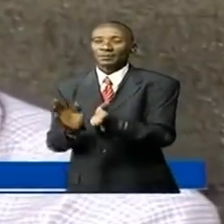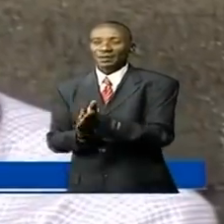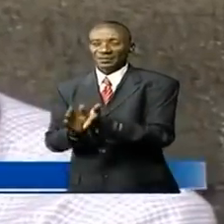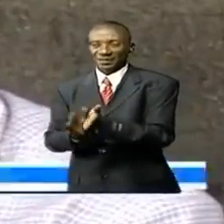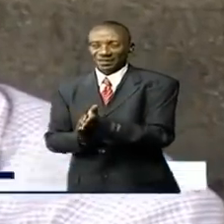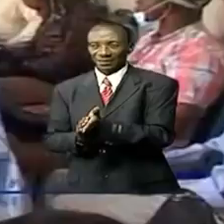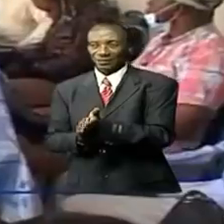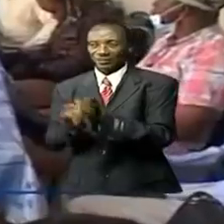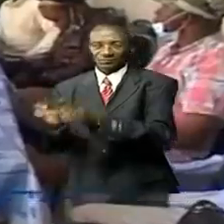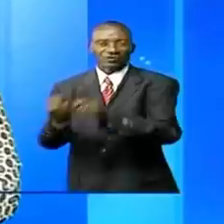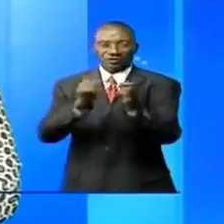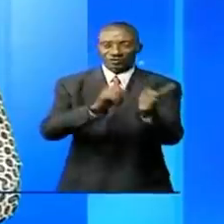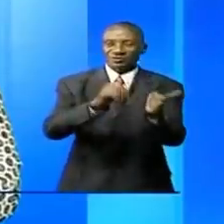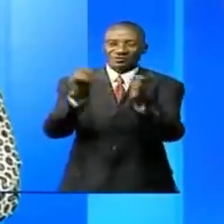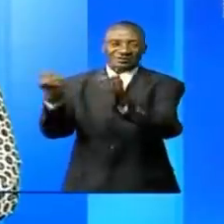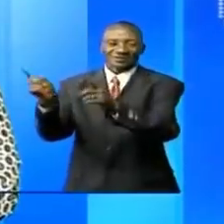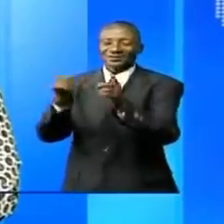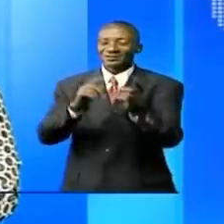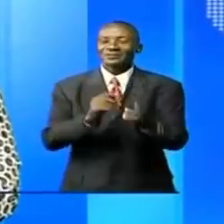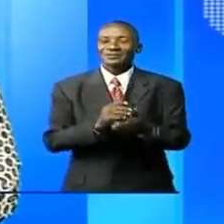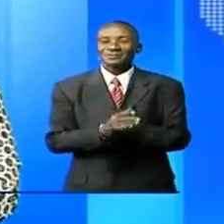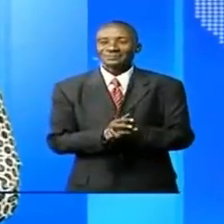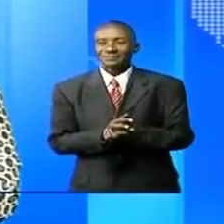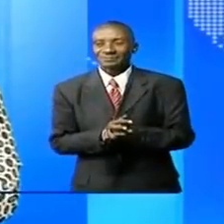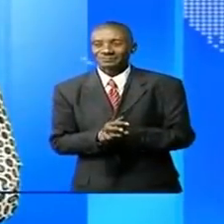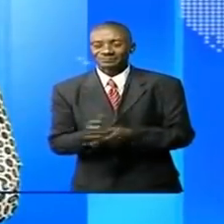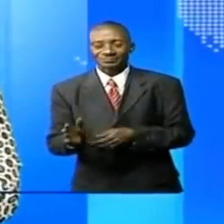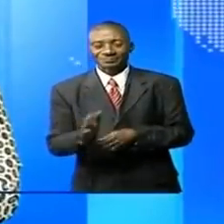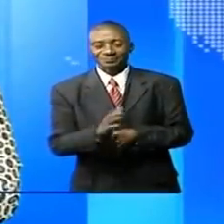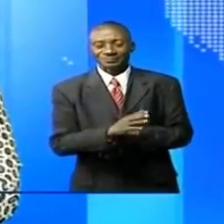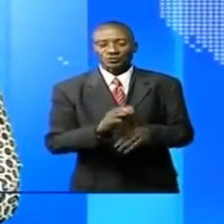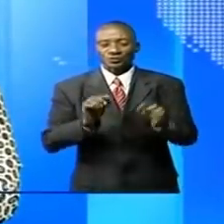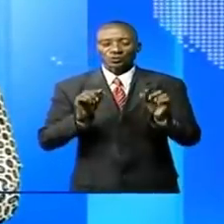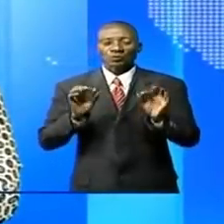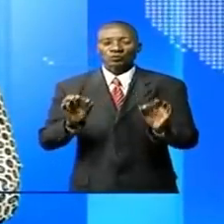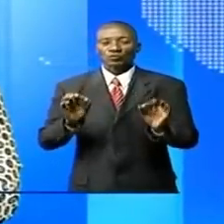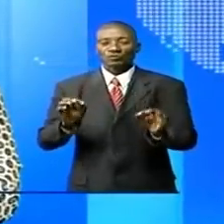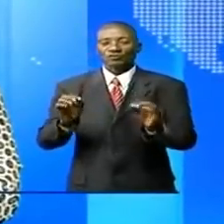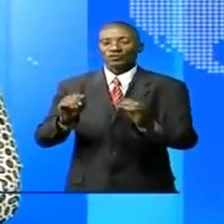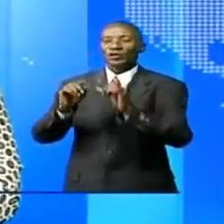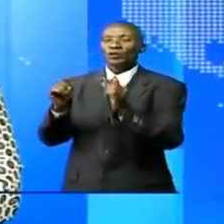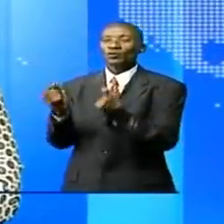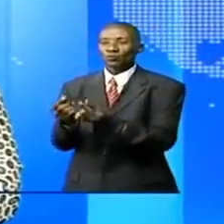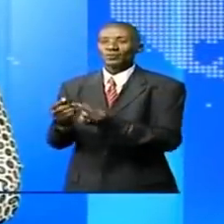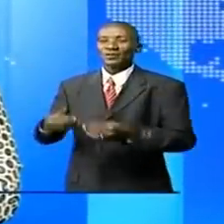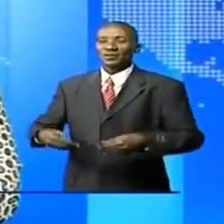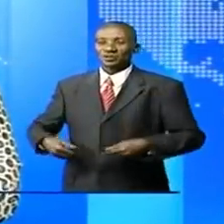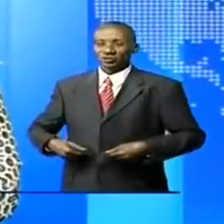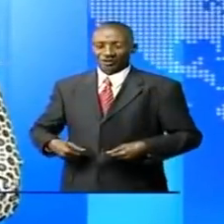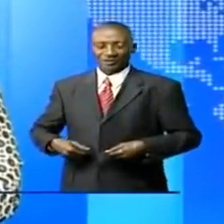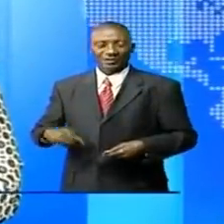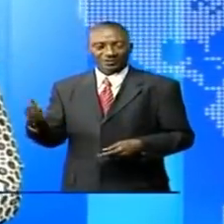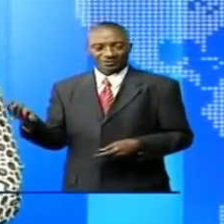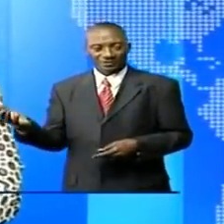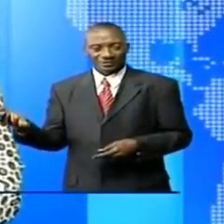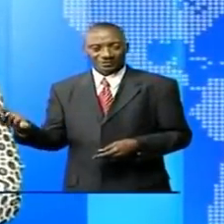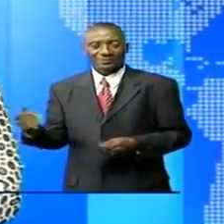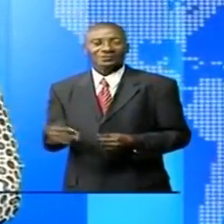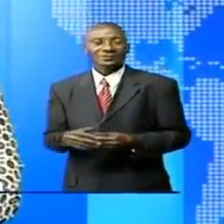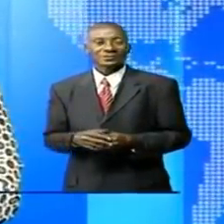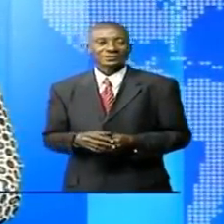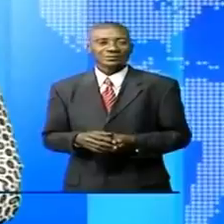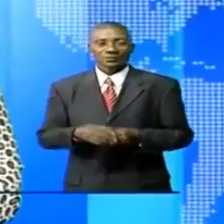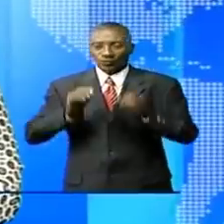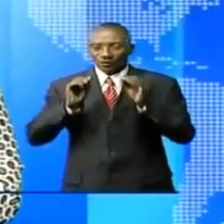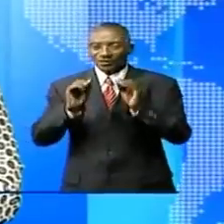à Kalamu. La nouvelle génération consciente, elle, a sensibilisé en faveur des actions du chef de